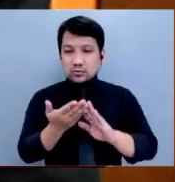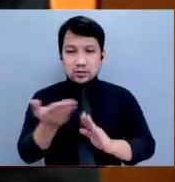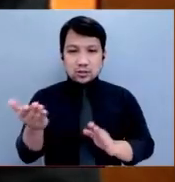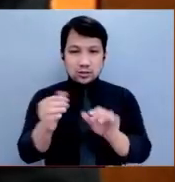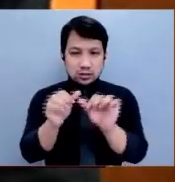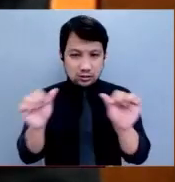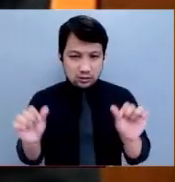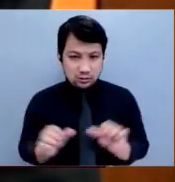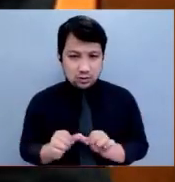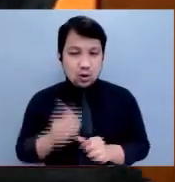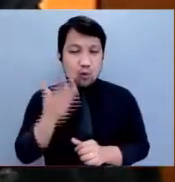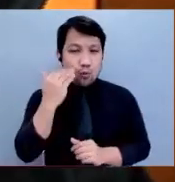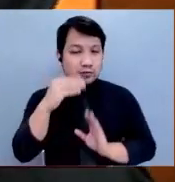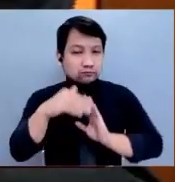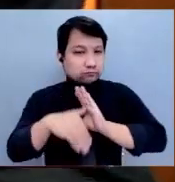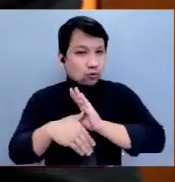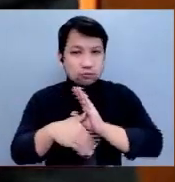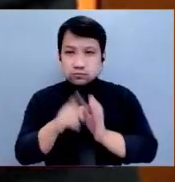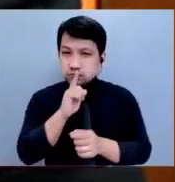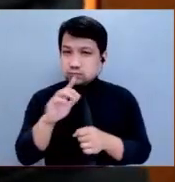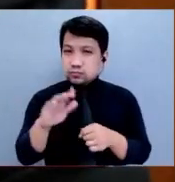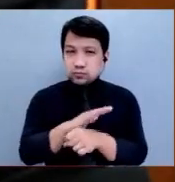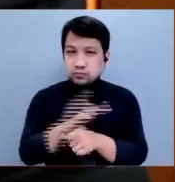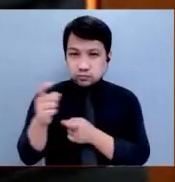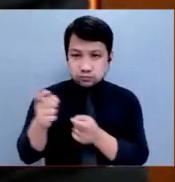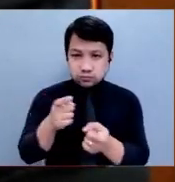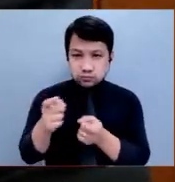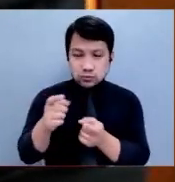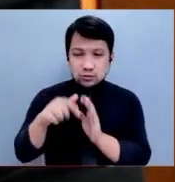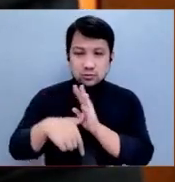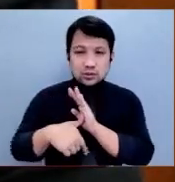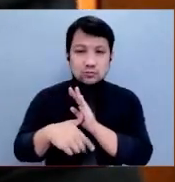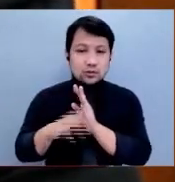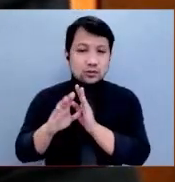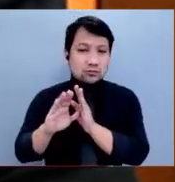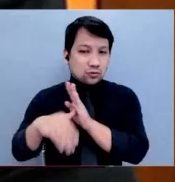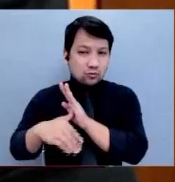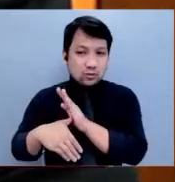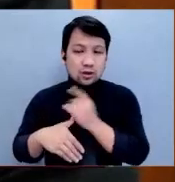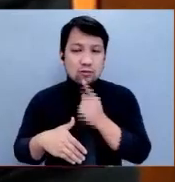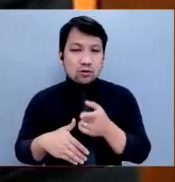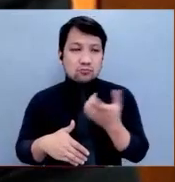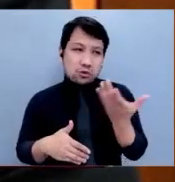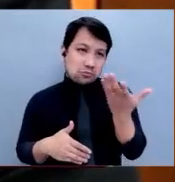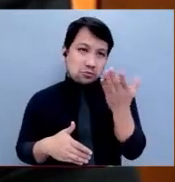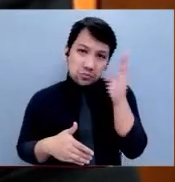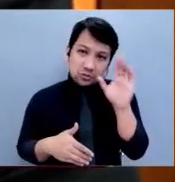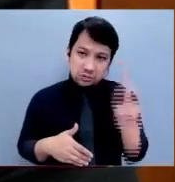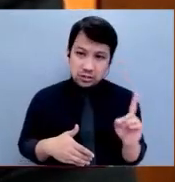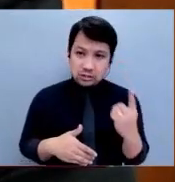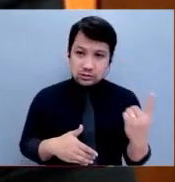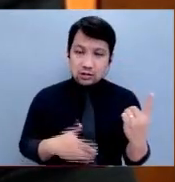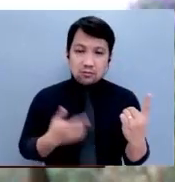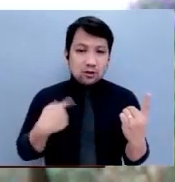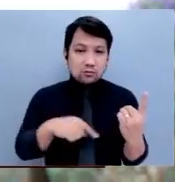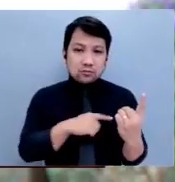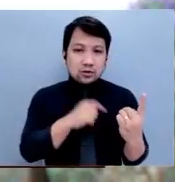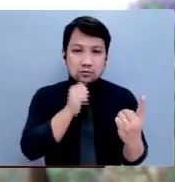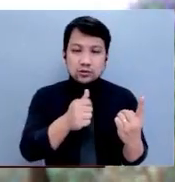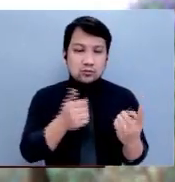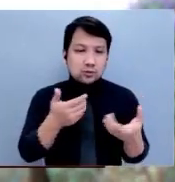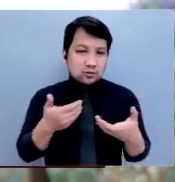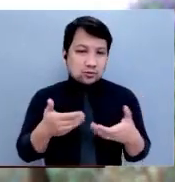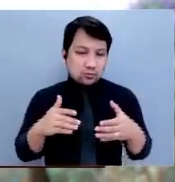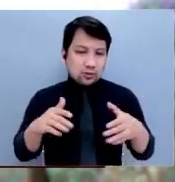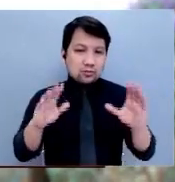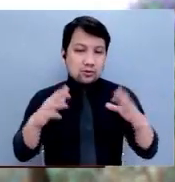that COMELEC will be in full control of the situation. Maybe it's an isolated incident but we will not take that for granted. Sa kabila